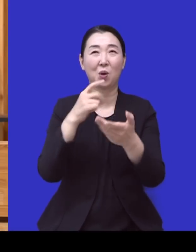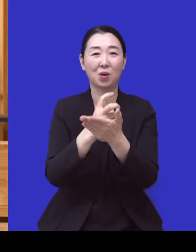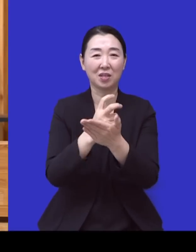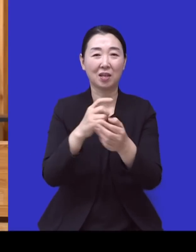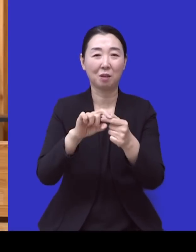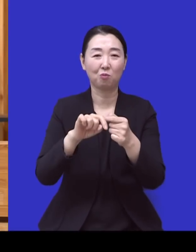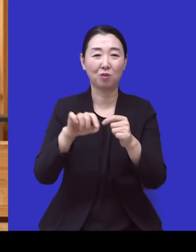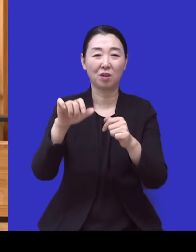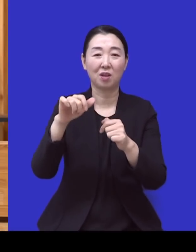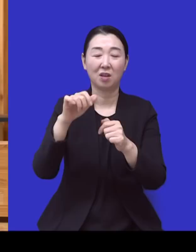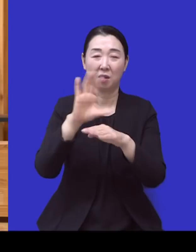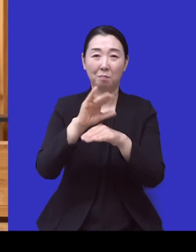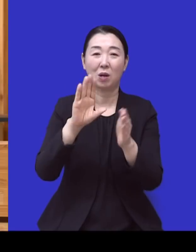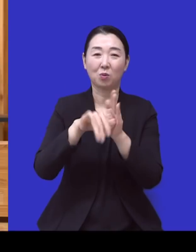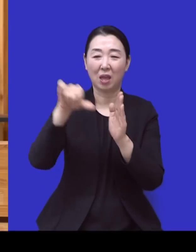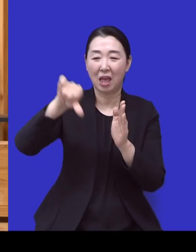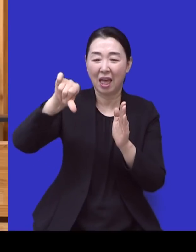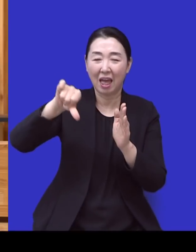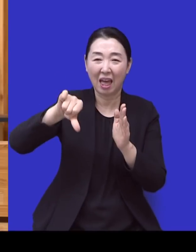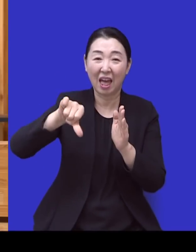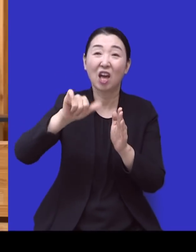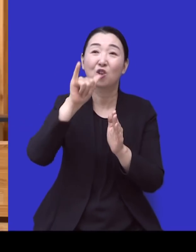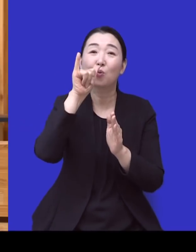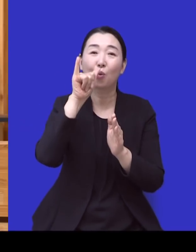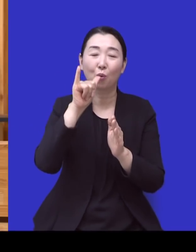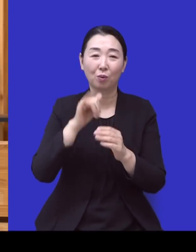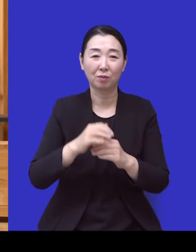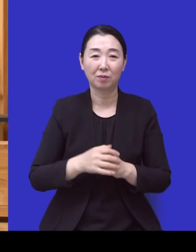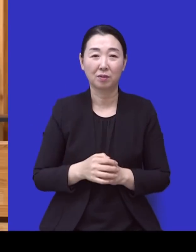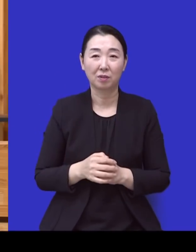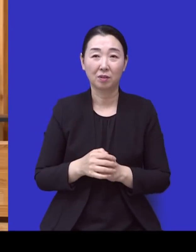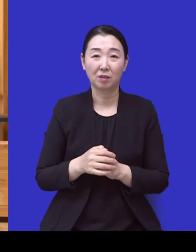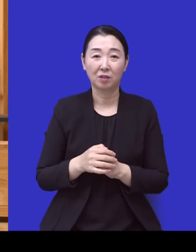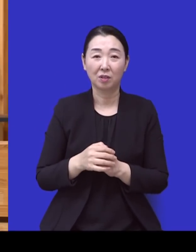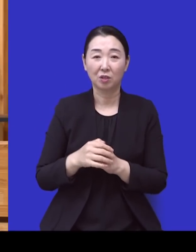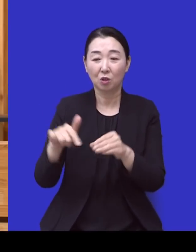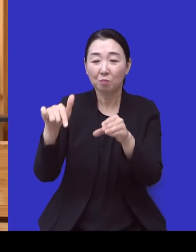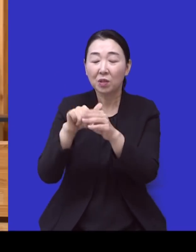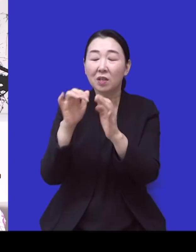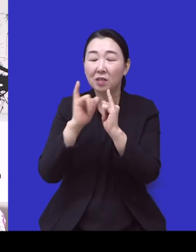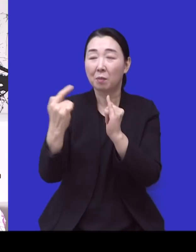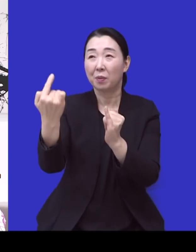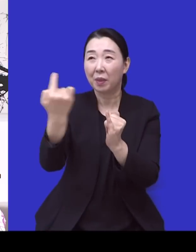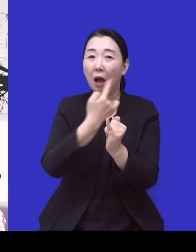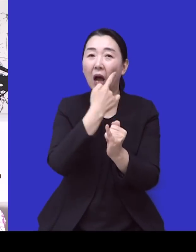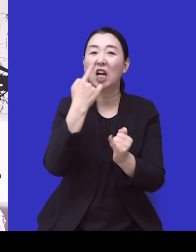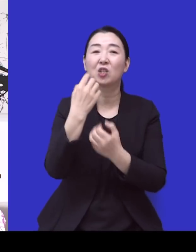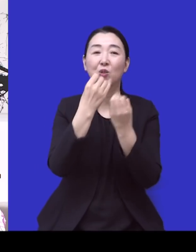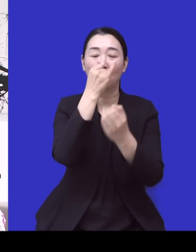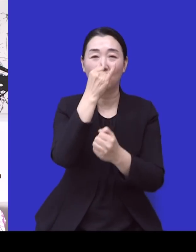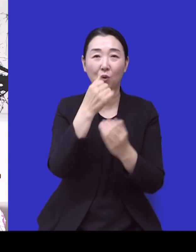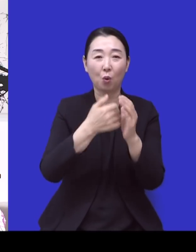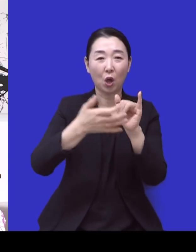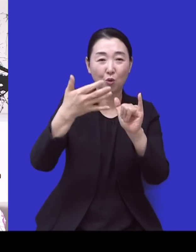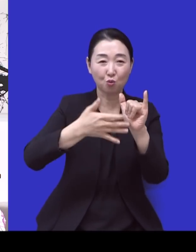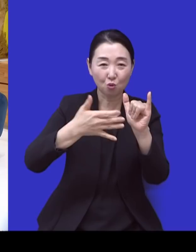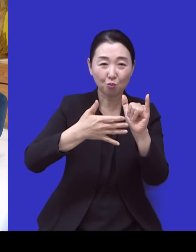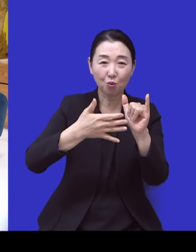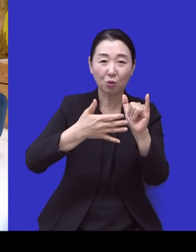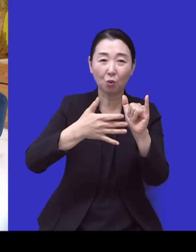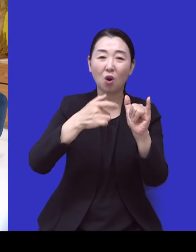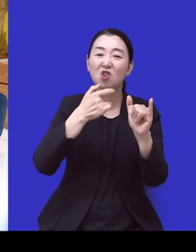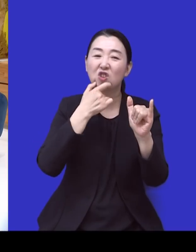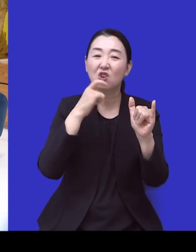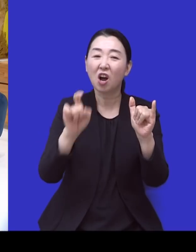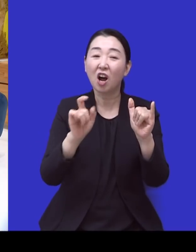계속 저희 방송에 이걸 누르게끔 이제 하는 데가 실제로 그 종교에 있다 나오신 분이 증언을 해주셨는데 뭐 그런 분들도 있고. 내 유튜브에도 종종 이게 있더라고요. 아